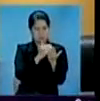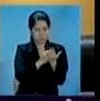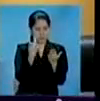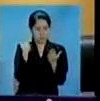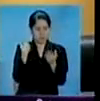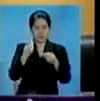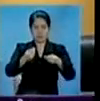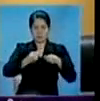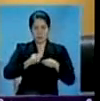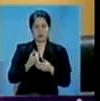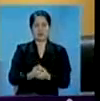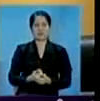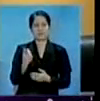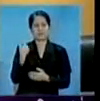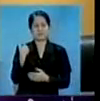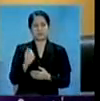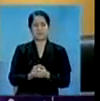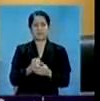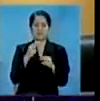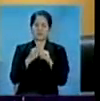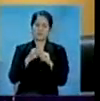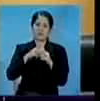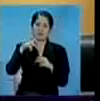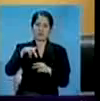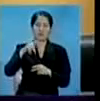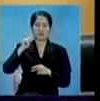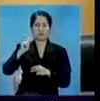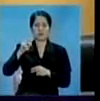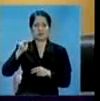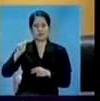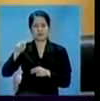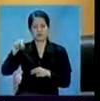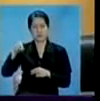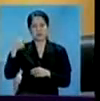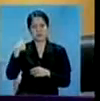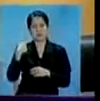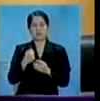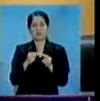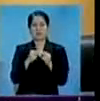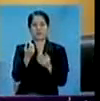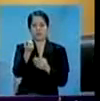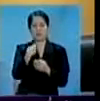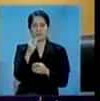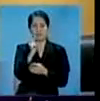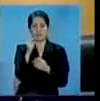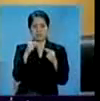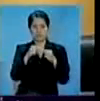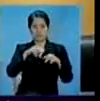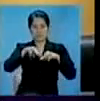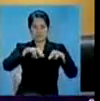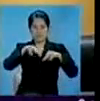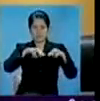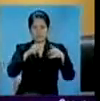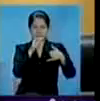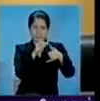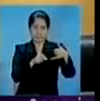ทรุ่งเพชรเมคีนะครับอยู่ที่สน.ดุสิตได้ดำเนินการพิสูจน์ชนะสูตรศ